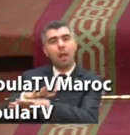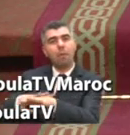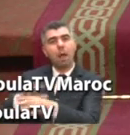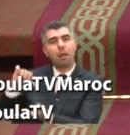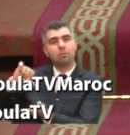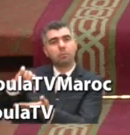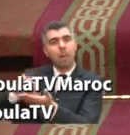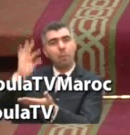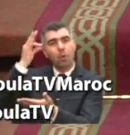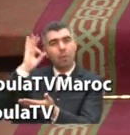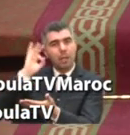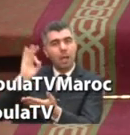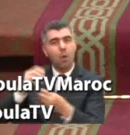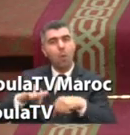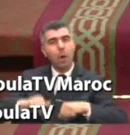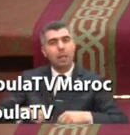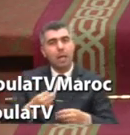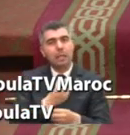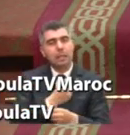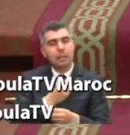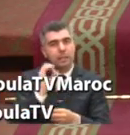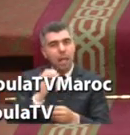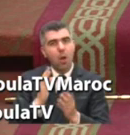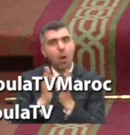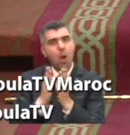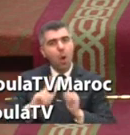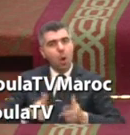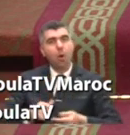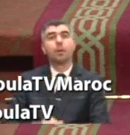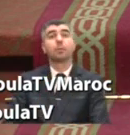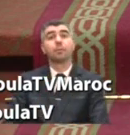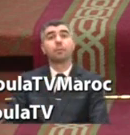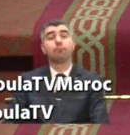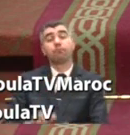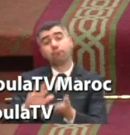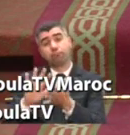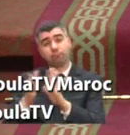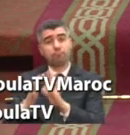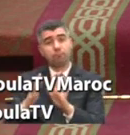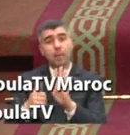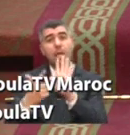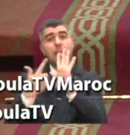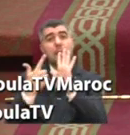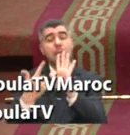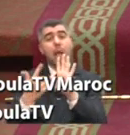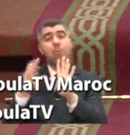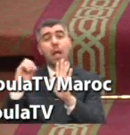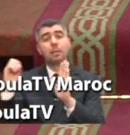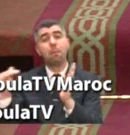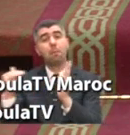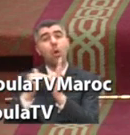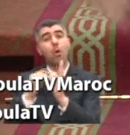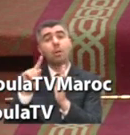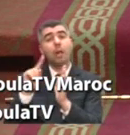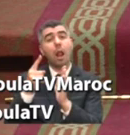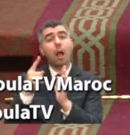كدير صفقات عمومية وكتعاقد مع واحد العدد ديال الشركات. تم رصد 700 مليون ديال الدرهم من طرف الوزارة من